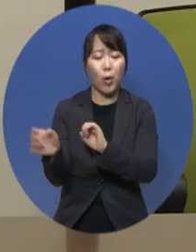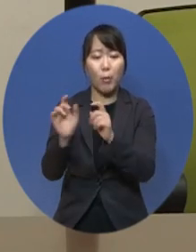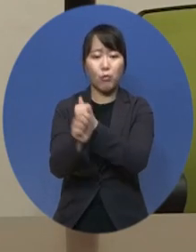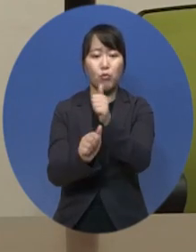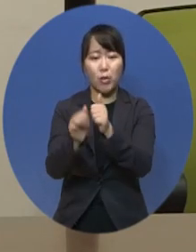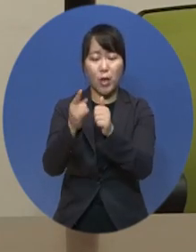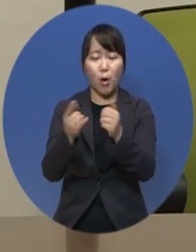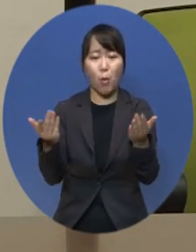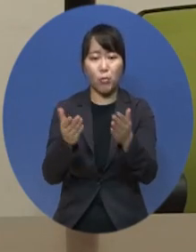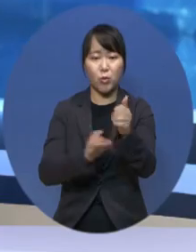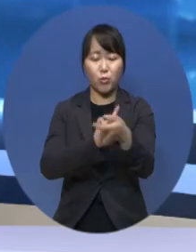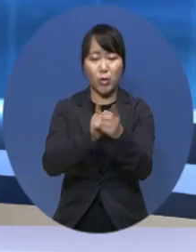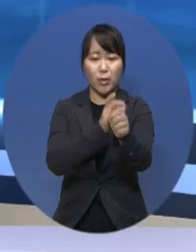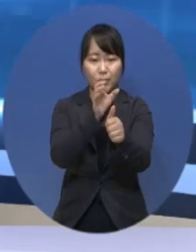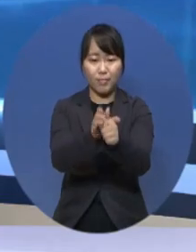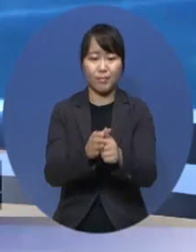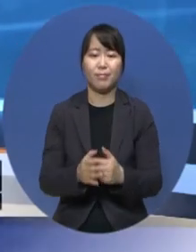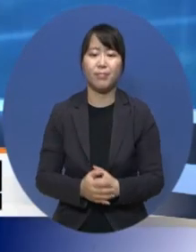됩니다.